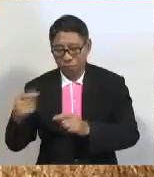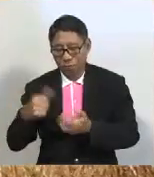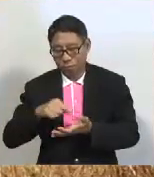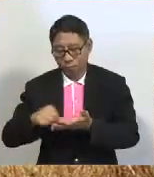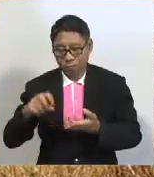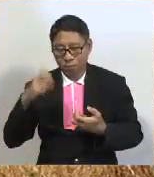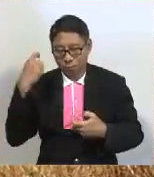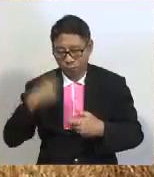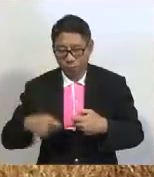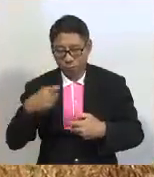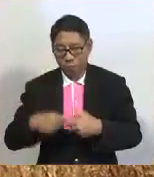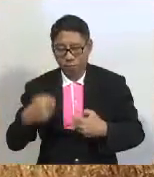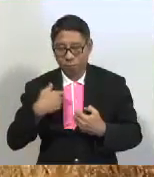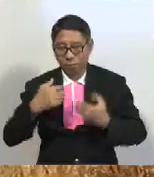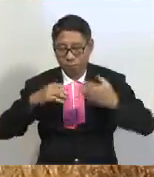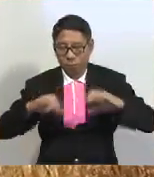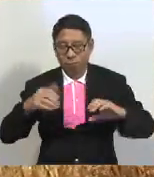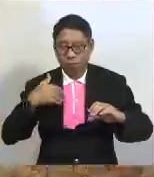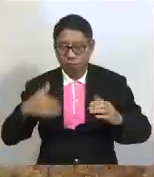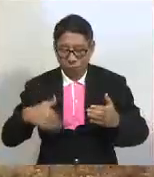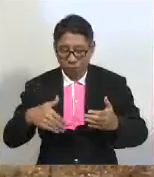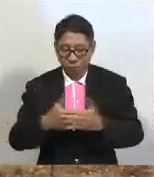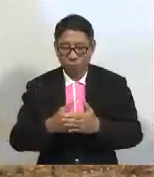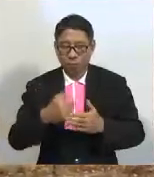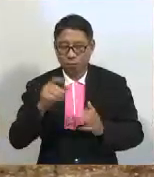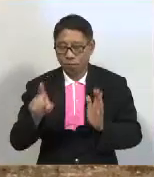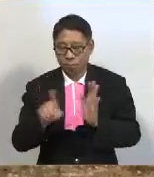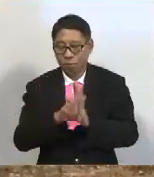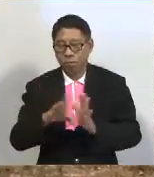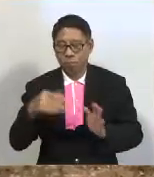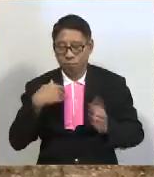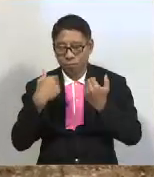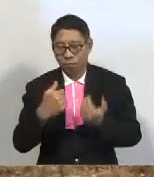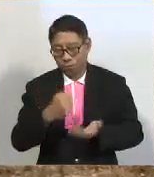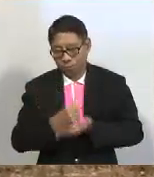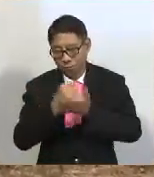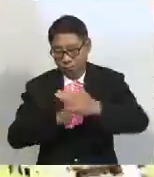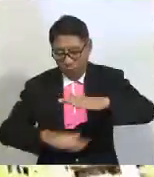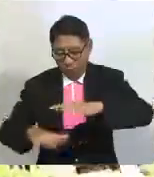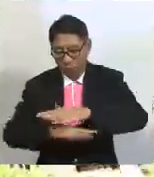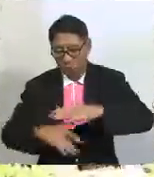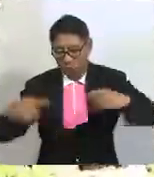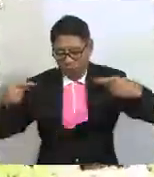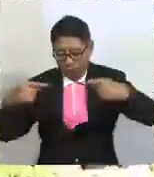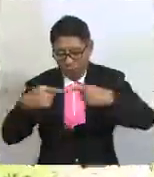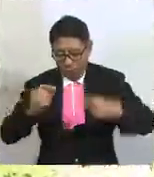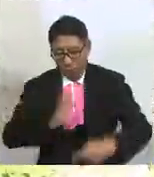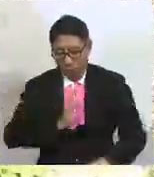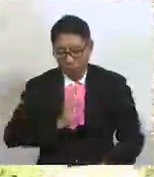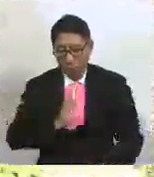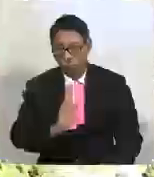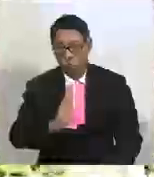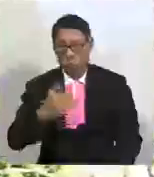แก้ไขยากลำบากโดยรัฐบาลมีนโยบายทำแผนเดียวนะครับหรือว่า one mapเพื่อให้ข้อมูลตรงกันและแก้ไขปัญหา